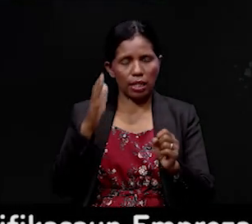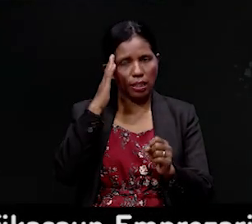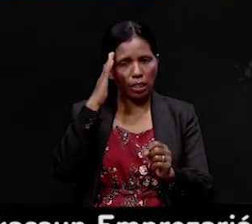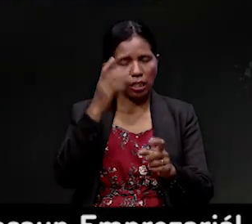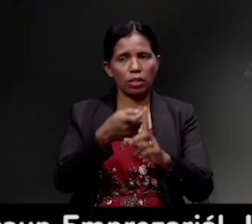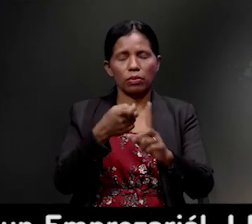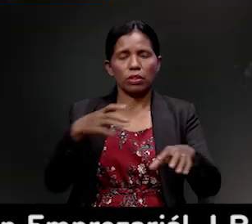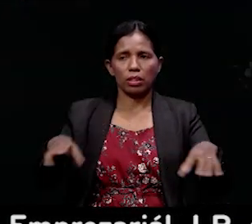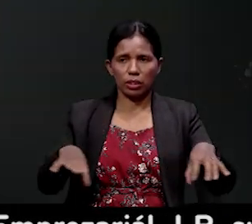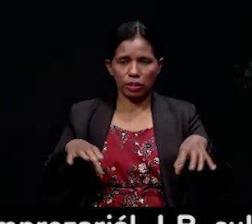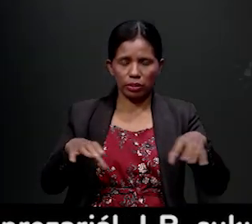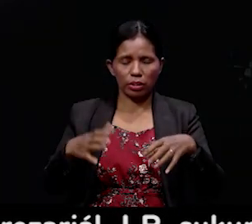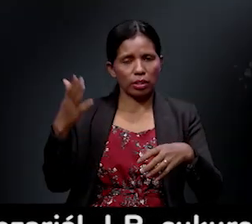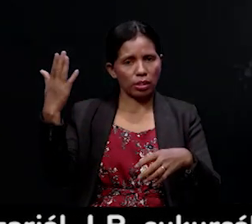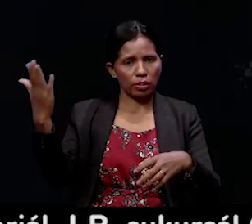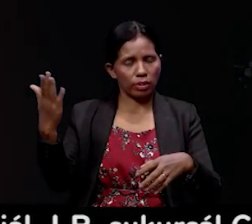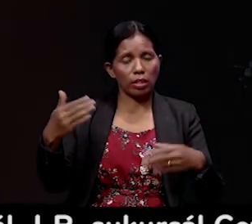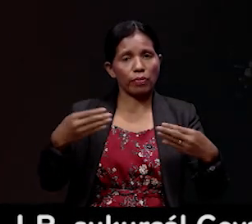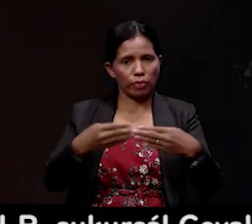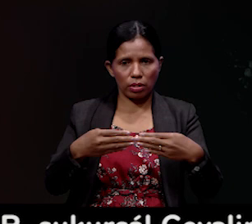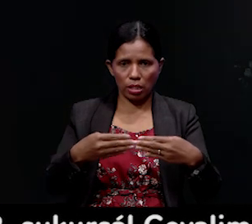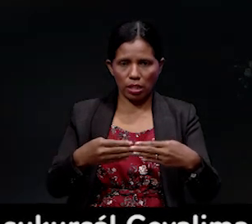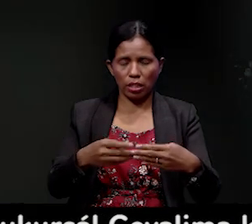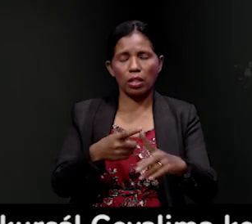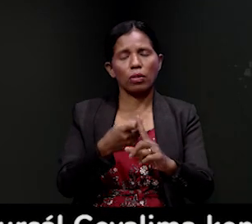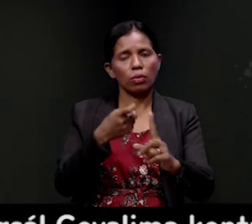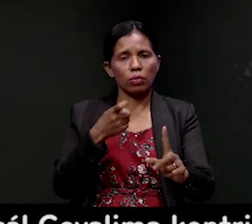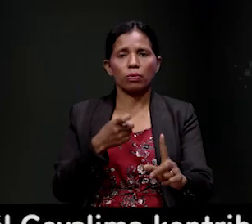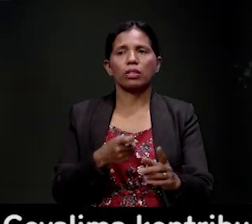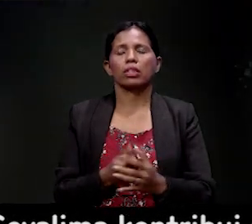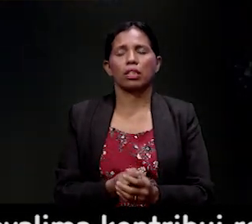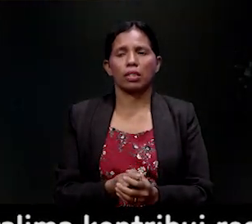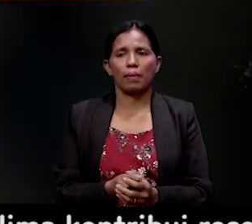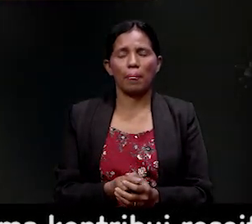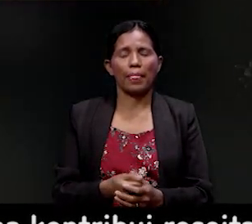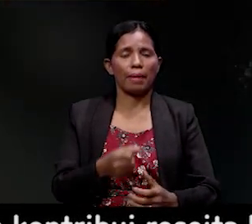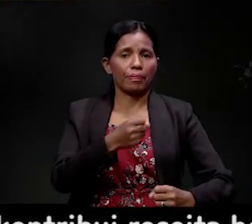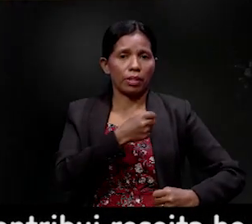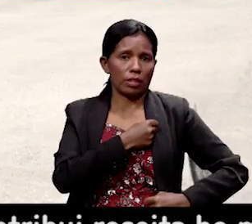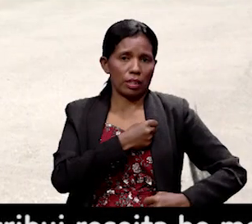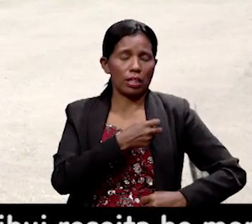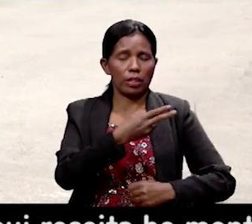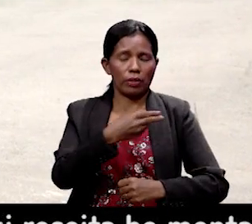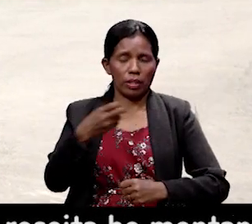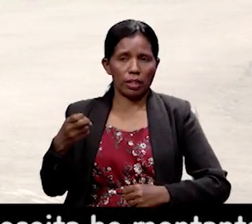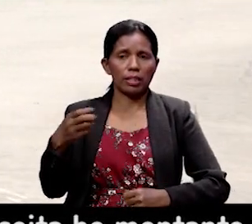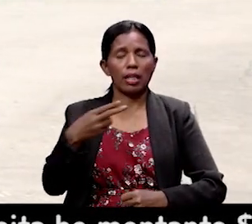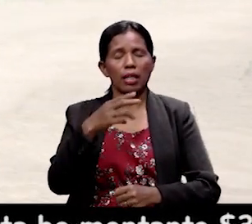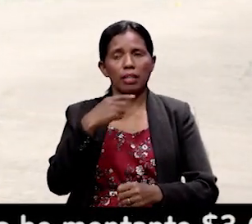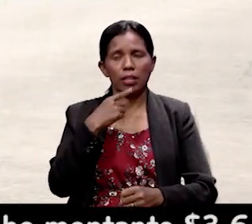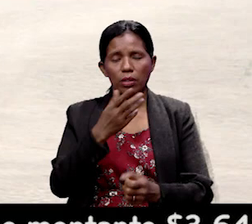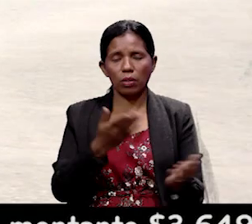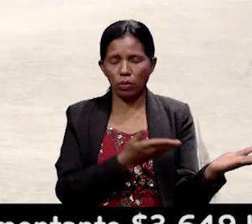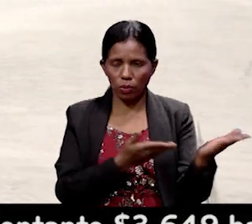Husi Serviço Secreto Sira e a Fronteira, no Husi Hirakne, Polres Belo Atambua, captura no Deporta